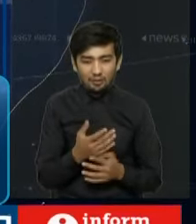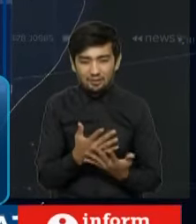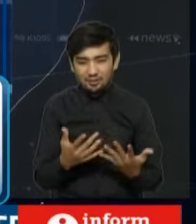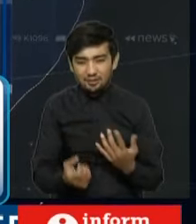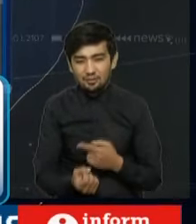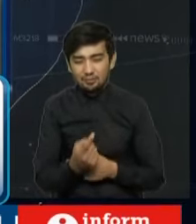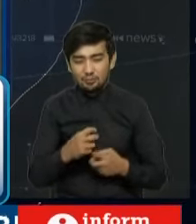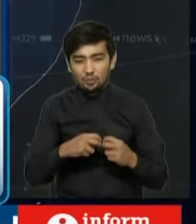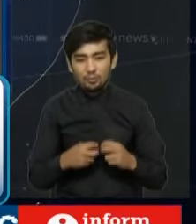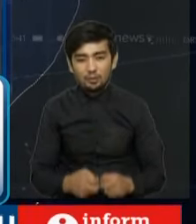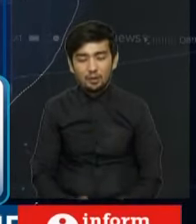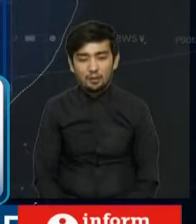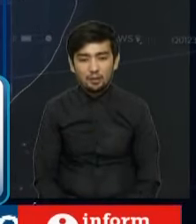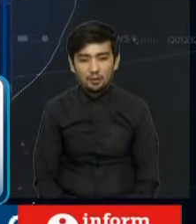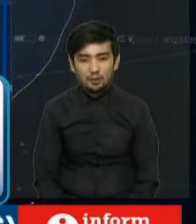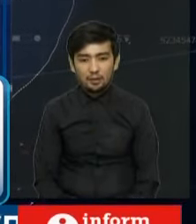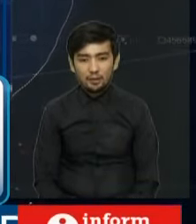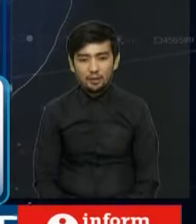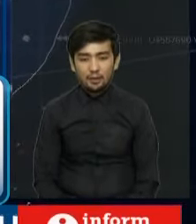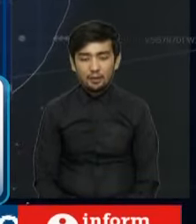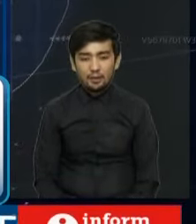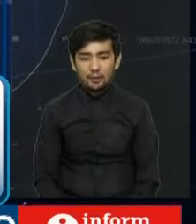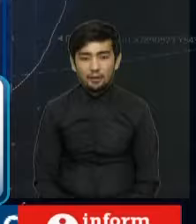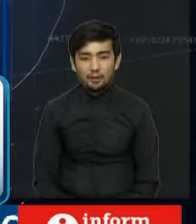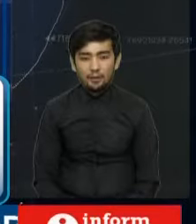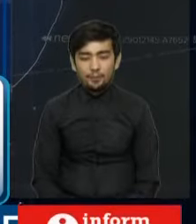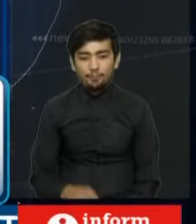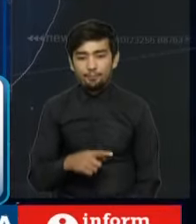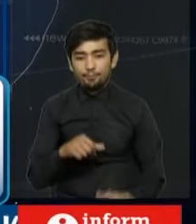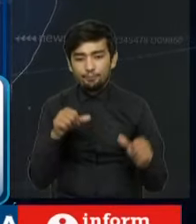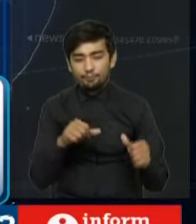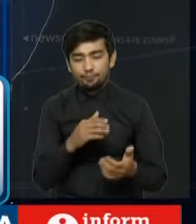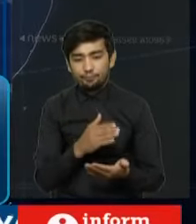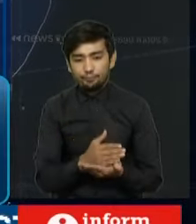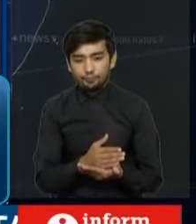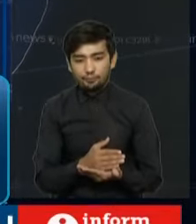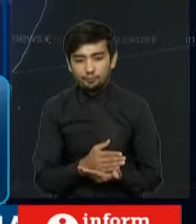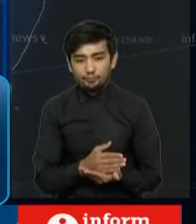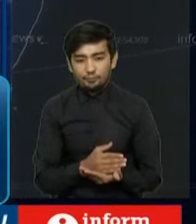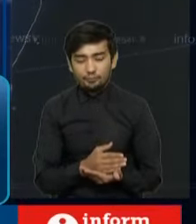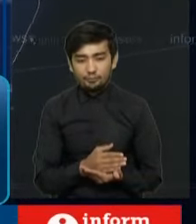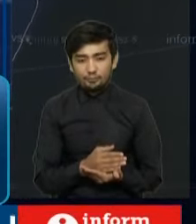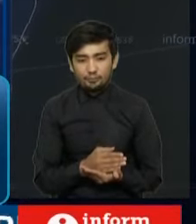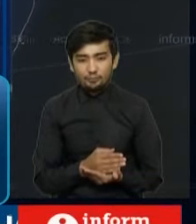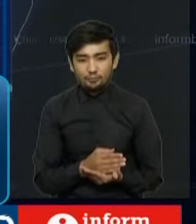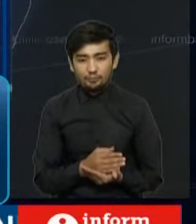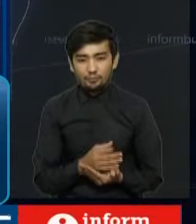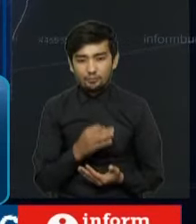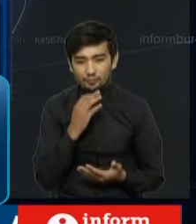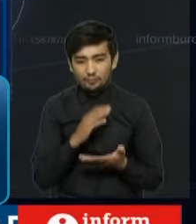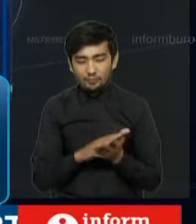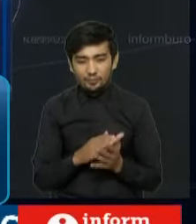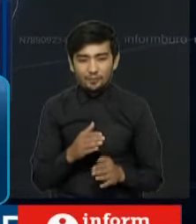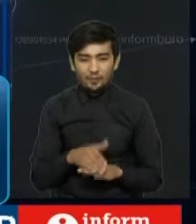лет человек становится совершеннолетним и имеет право заключать любые сделки, в том числе и